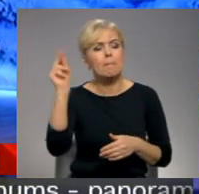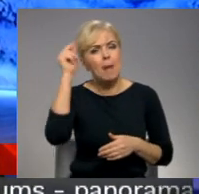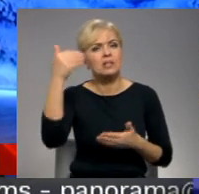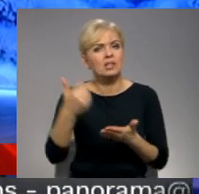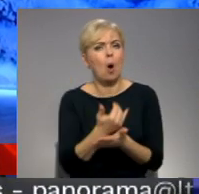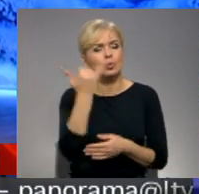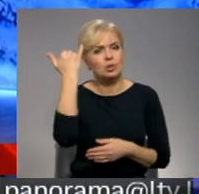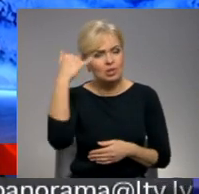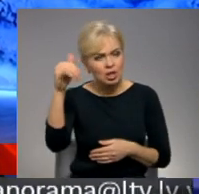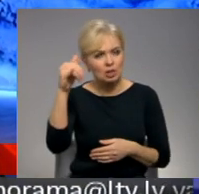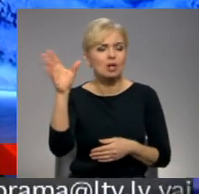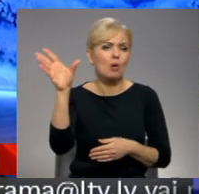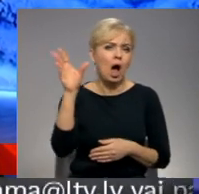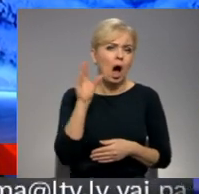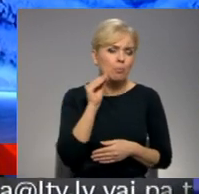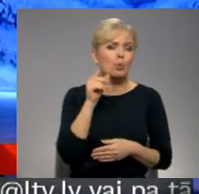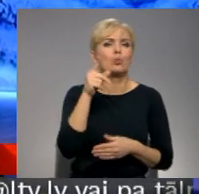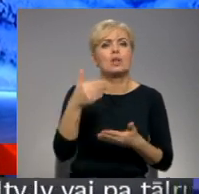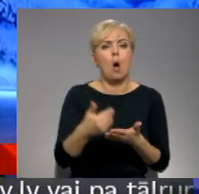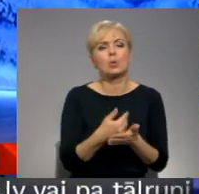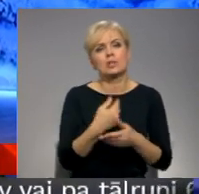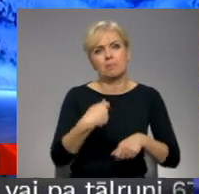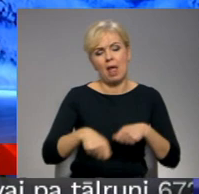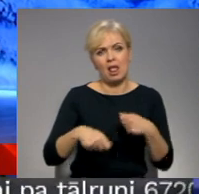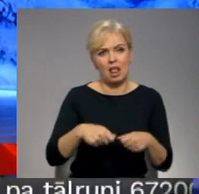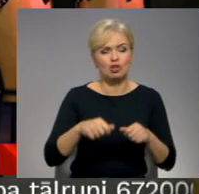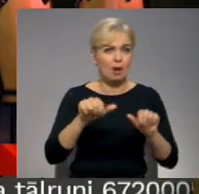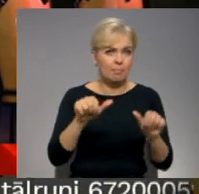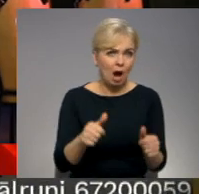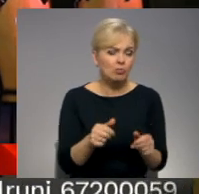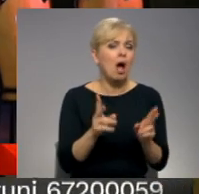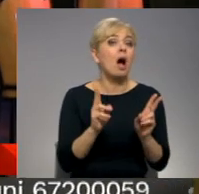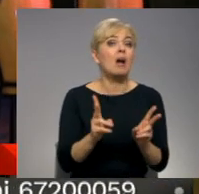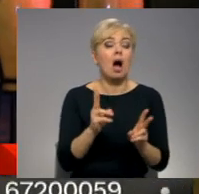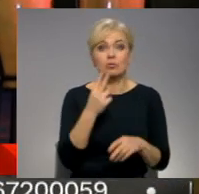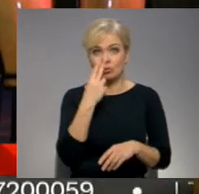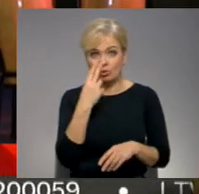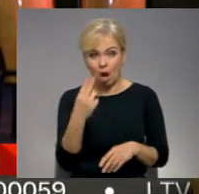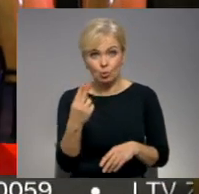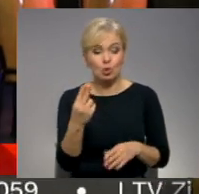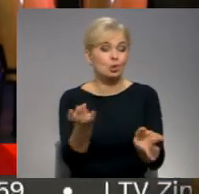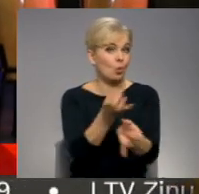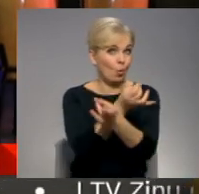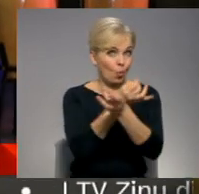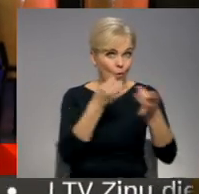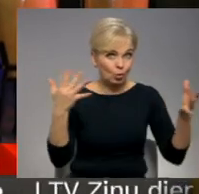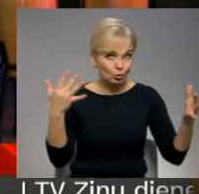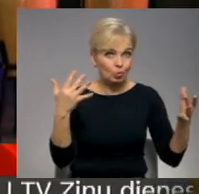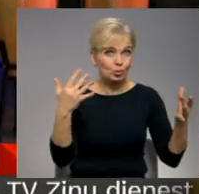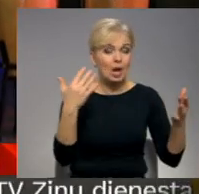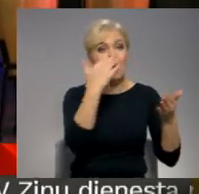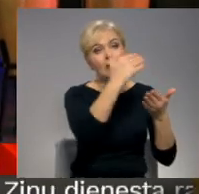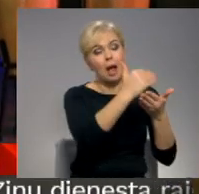apgūt jaunas spēlēšanas paņēmienus. Nu kā, skatos kultūru,